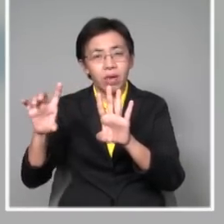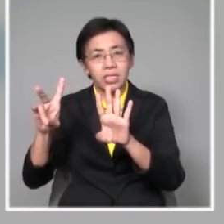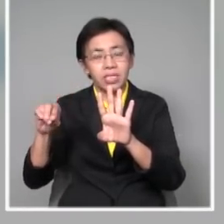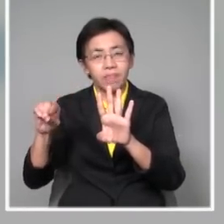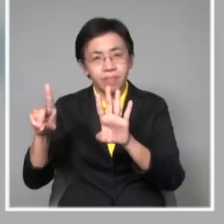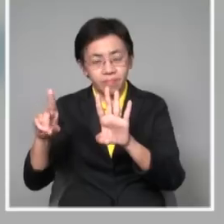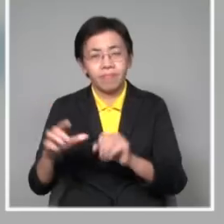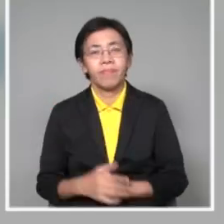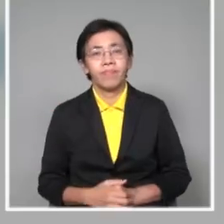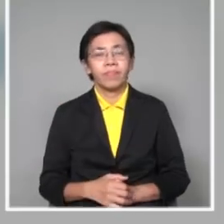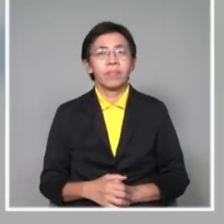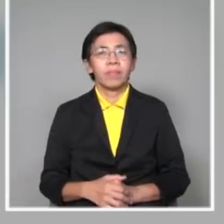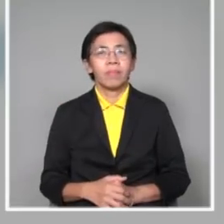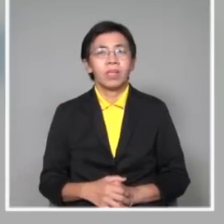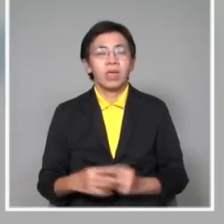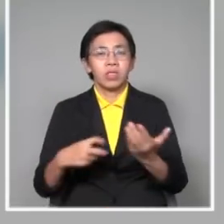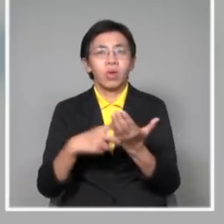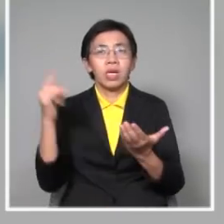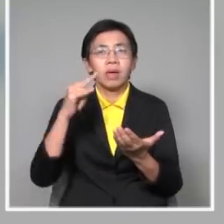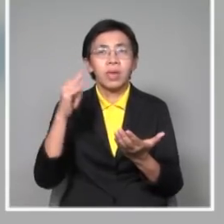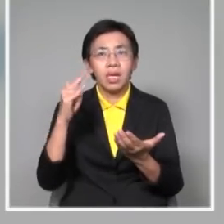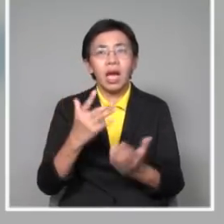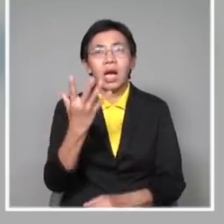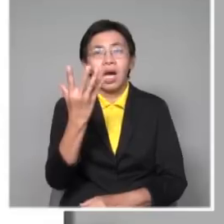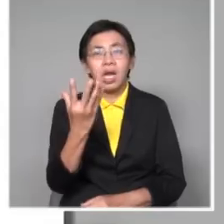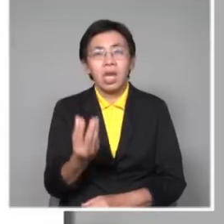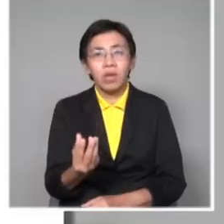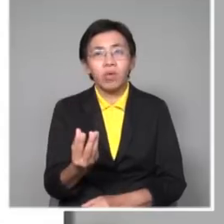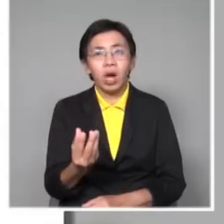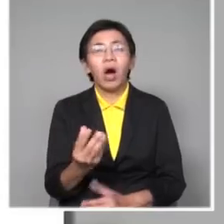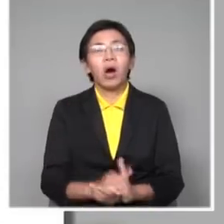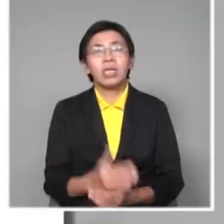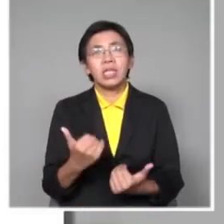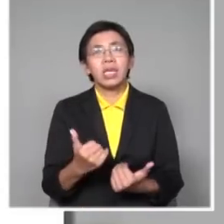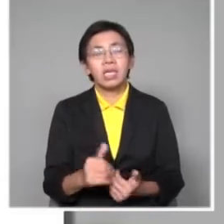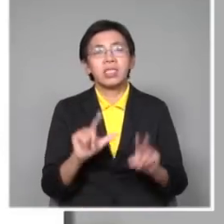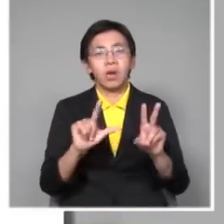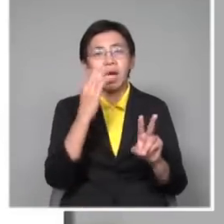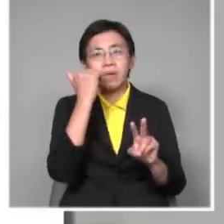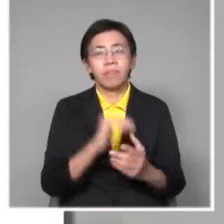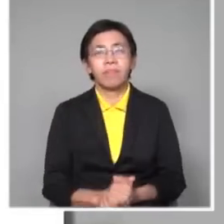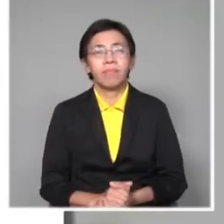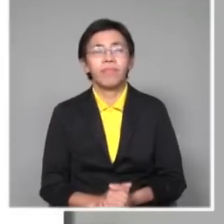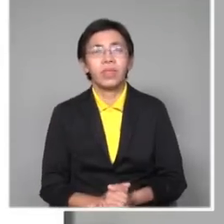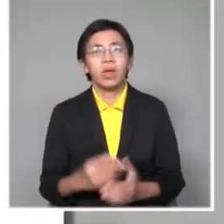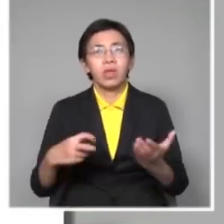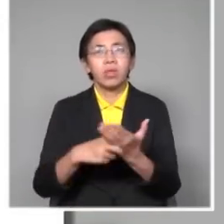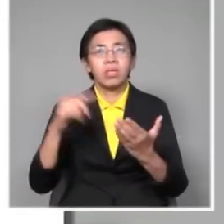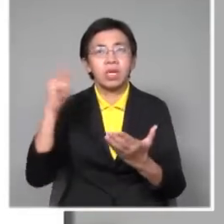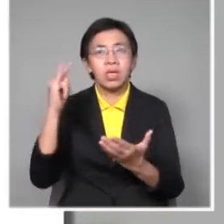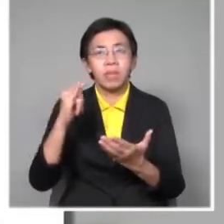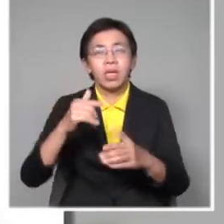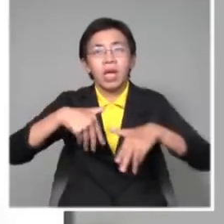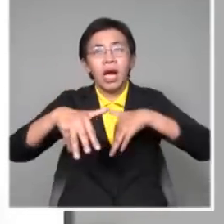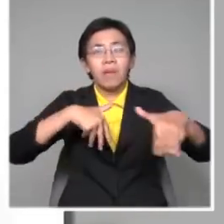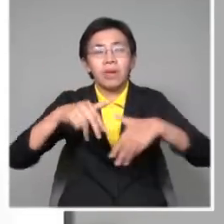4,936,871 สิทธิ์นะคะส่วนสิทธิ์ของตั๋วเครื่องบินเนี่ยก็ยังเหลือเต็มจำนวน2ล้านสิทธิ์นะคะก็เป็นเพราะว่าในส่วนของตั๋วเครื่องบินเนี่ยต้องให้ประช